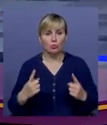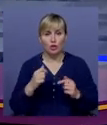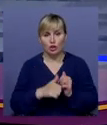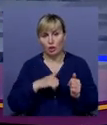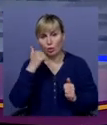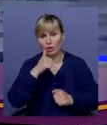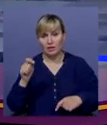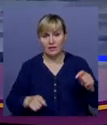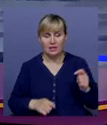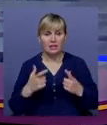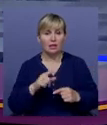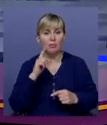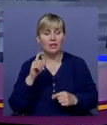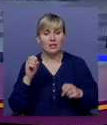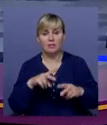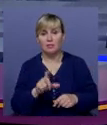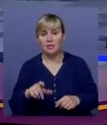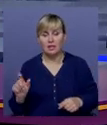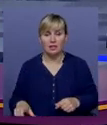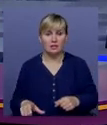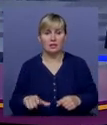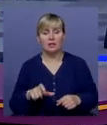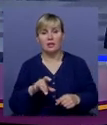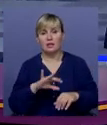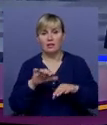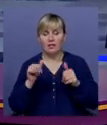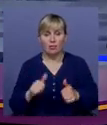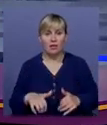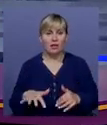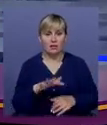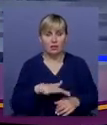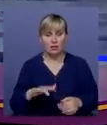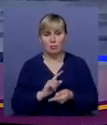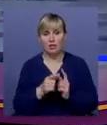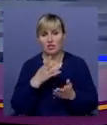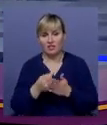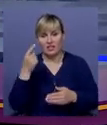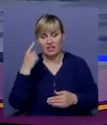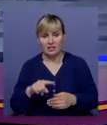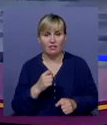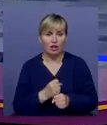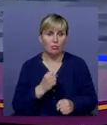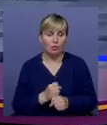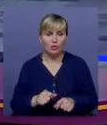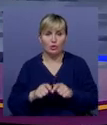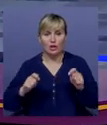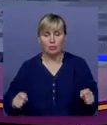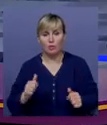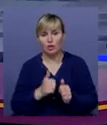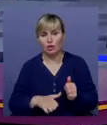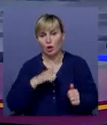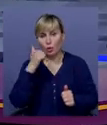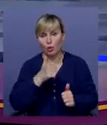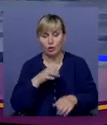ежегодный фестиваль, где молодые специалисты в креативной и неформальной среде превращают свои идеи в работающие стартапы. Ежегодно «Hack